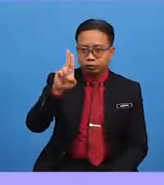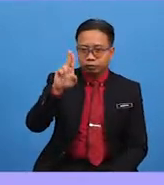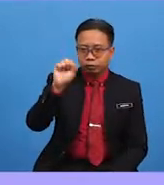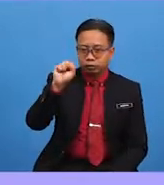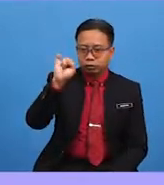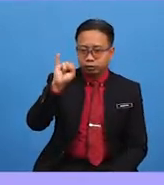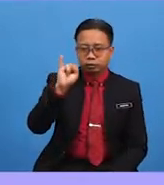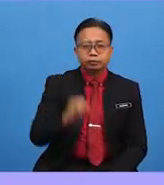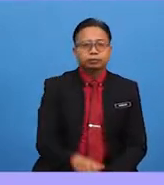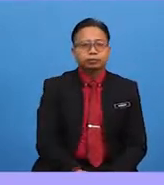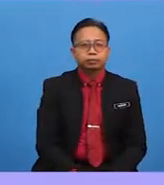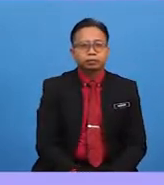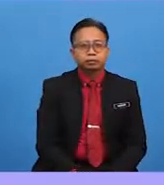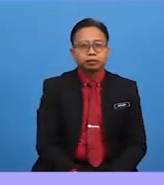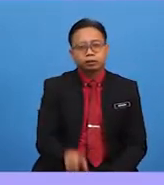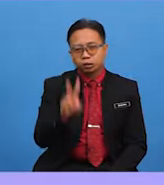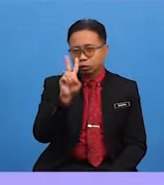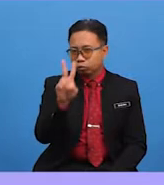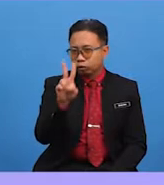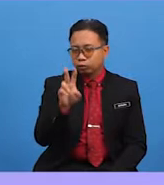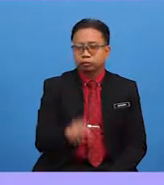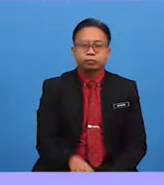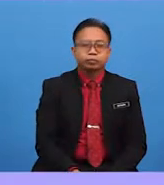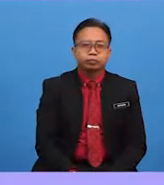Ke-ru-si. Yang kedua,